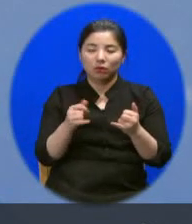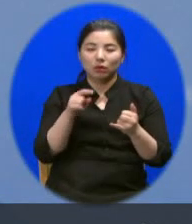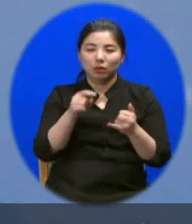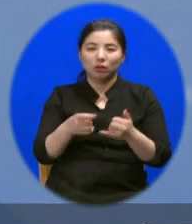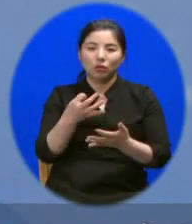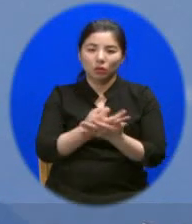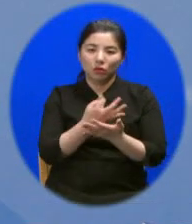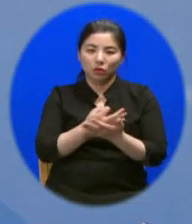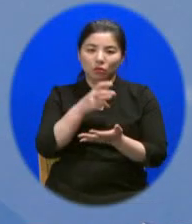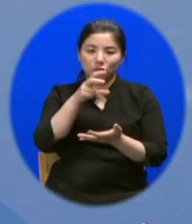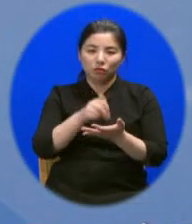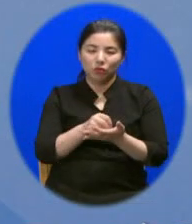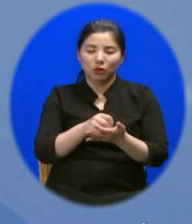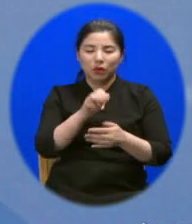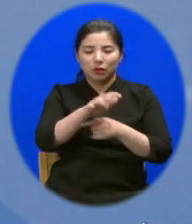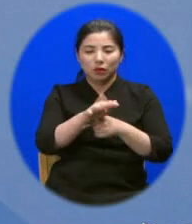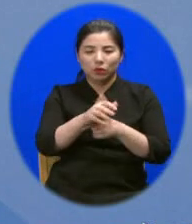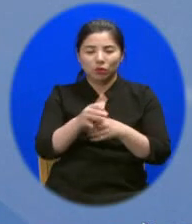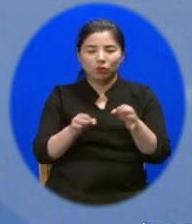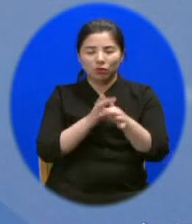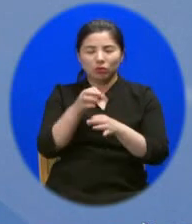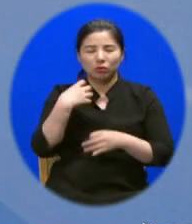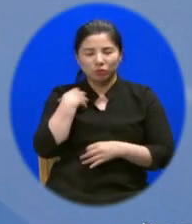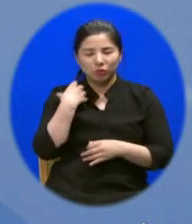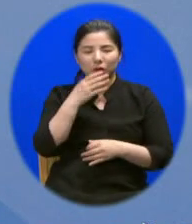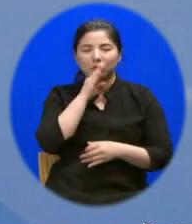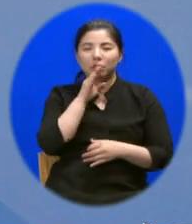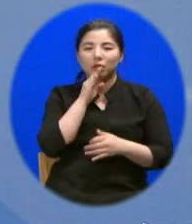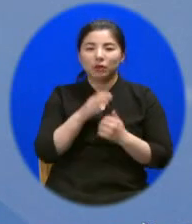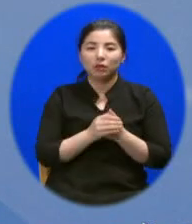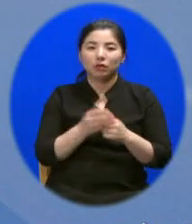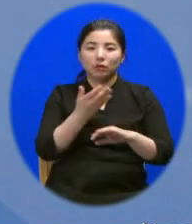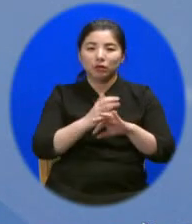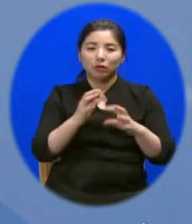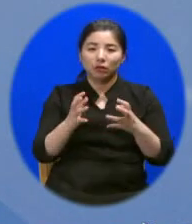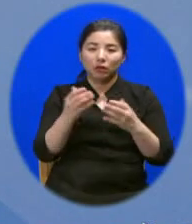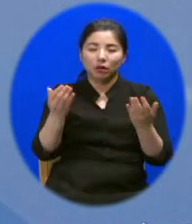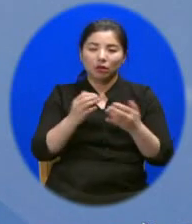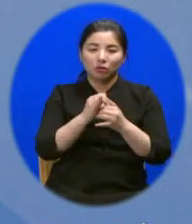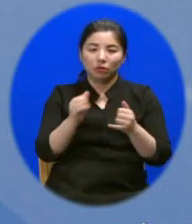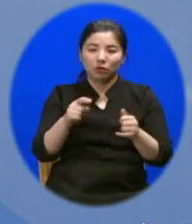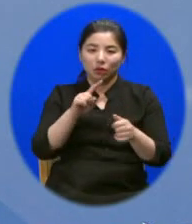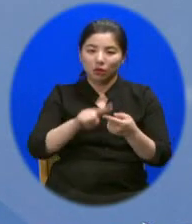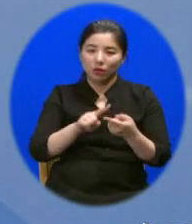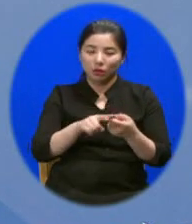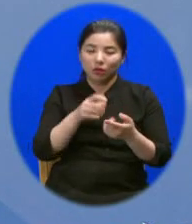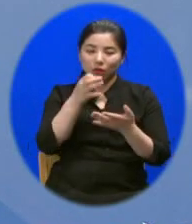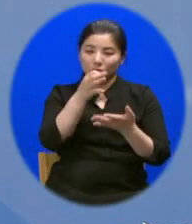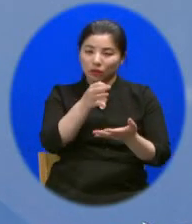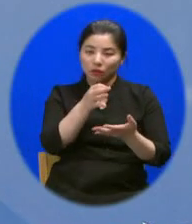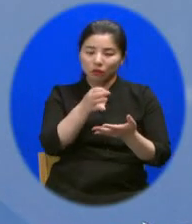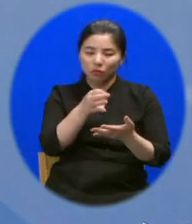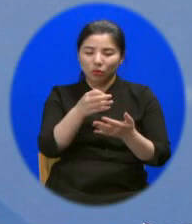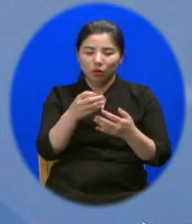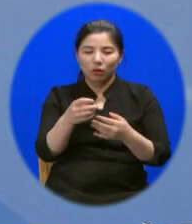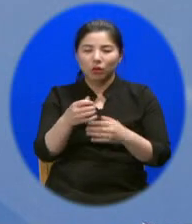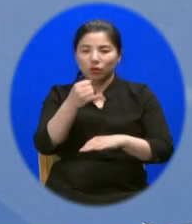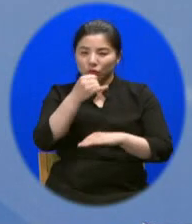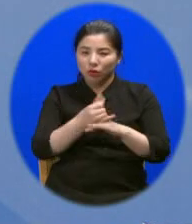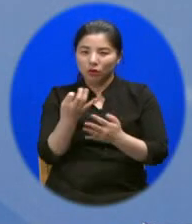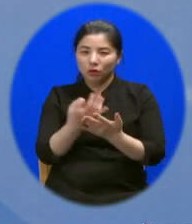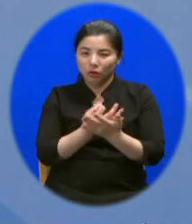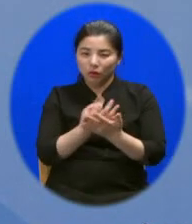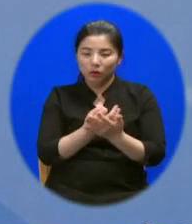상당히 농촌 경제에 부담이 되는데 외국인 근로자의 임금 부분에 관해서는 탄력적으로 좀 최저임금 부분을